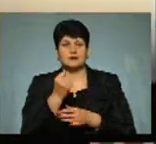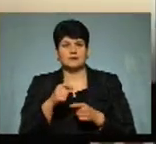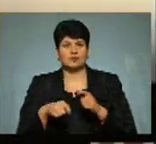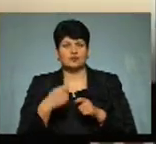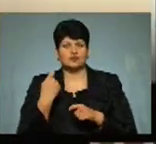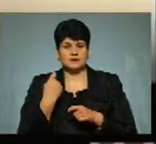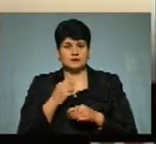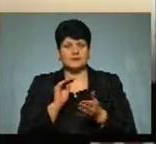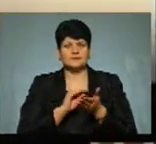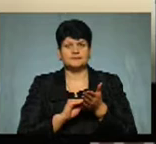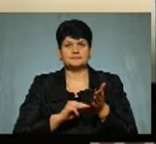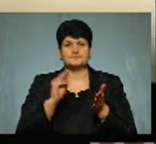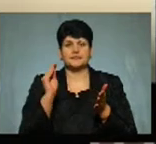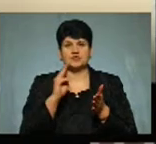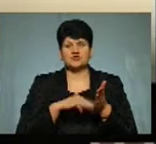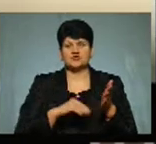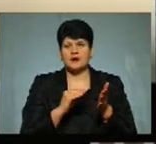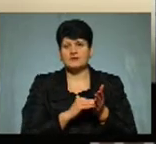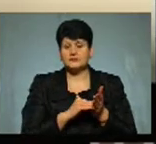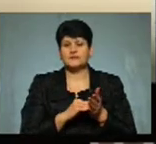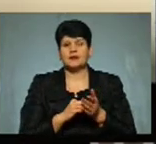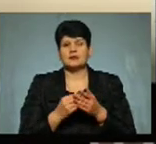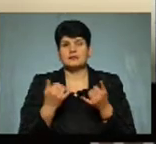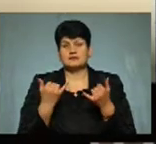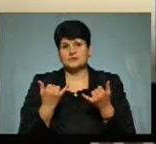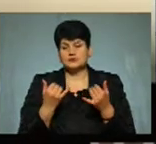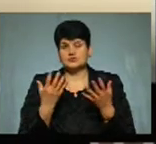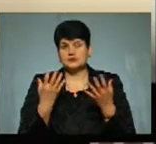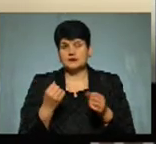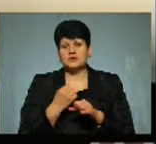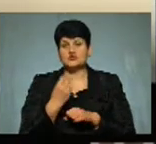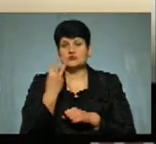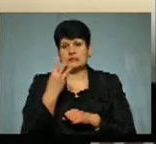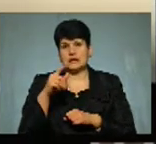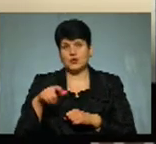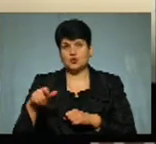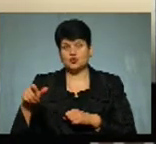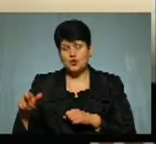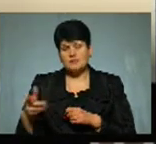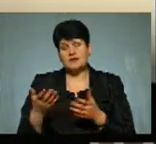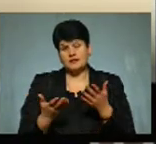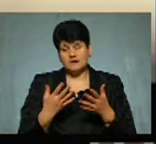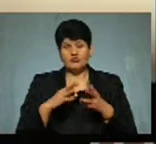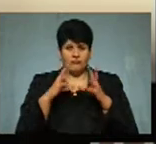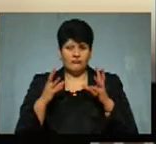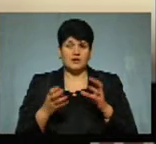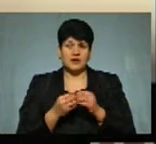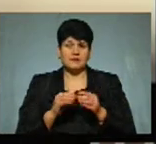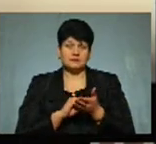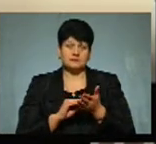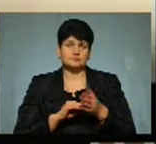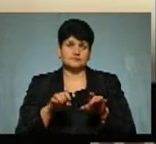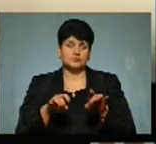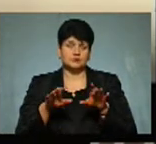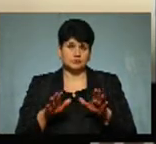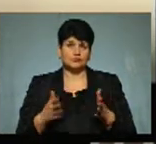На даний момент в секторі контролю за паркуванням транспортних засобів працює 3 особи, які, в принципі, і виносять постанови на даний момент